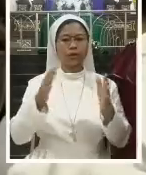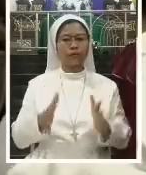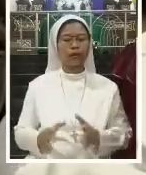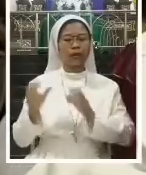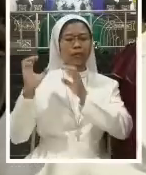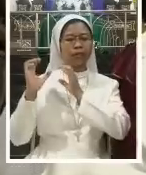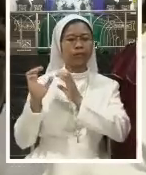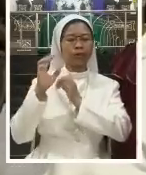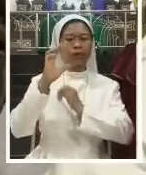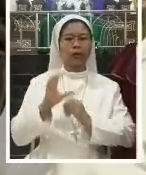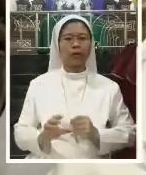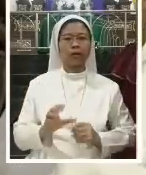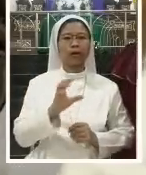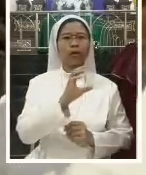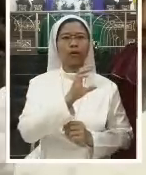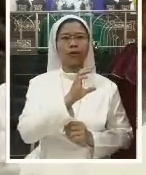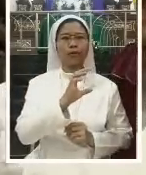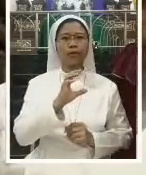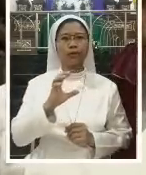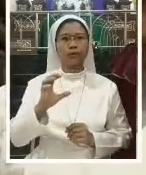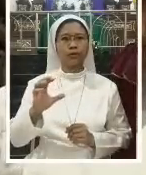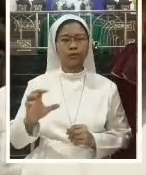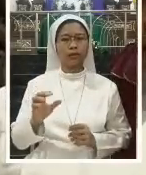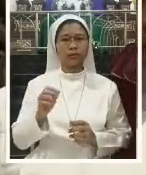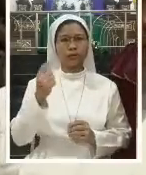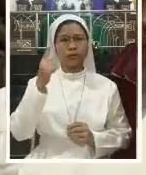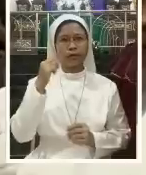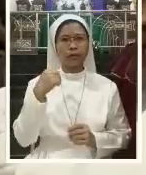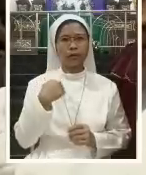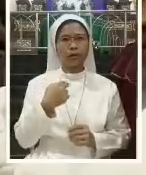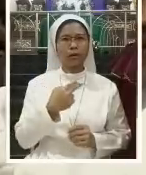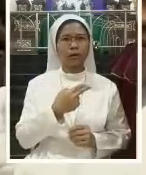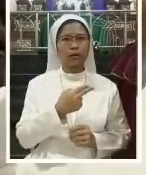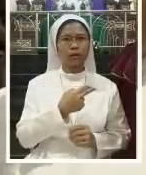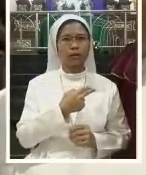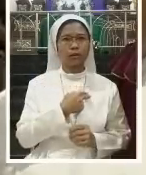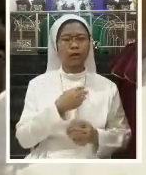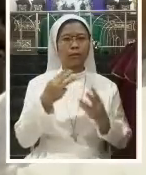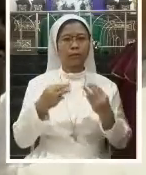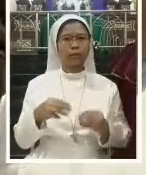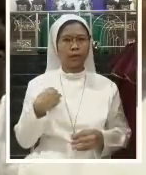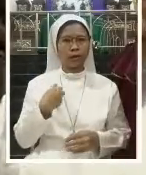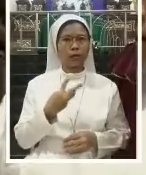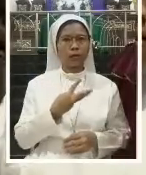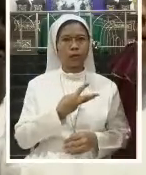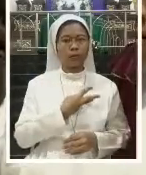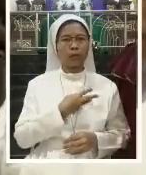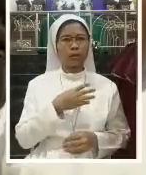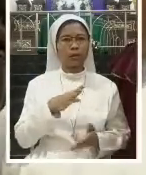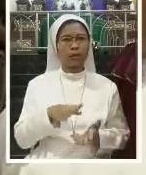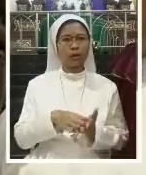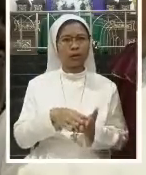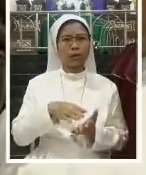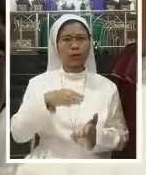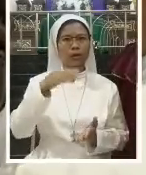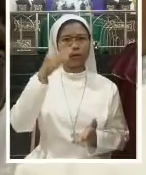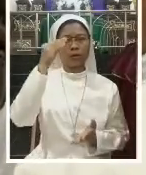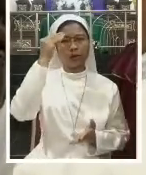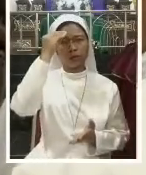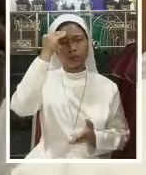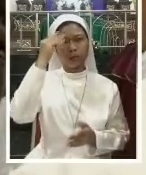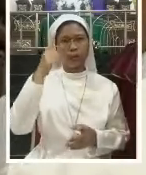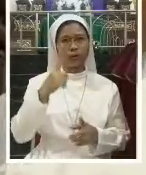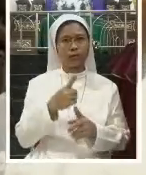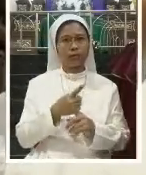krus kagayeng warasan na magkanigo kaming makanood kan mga adal kan sa